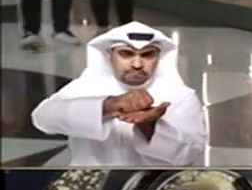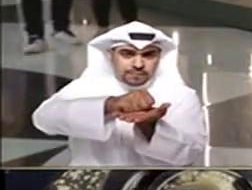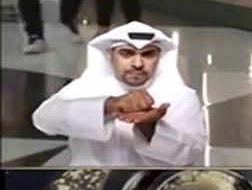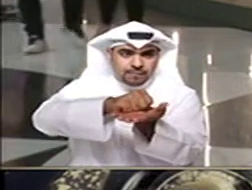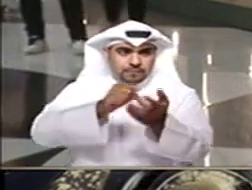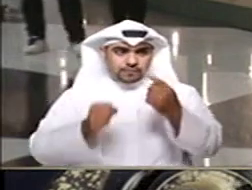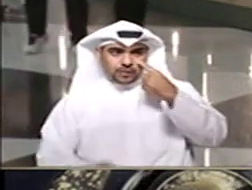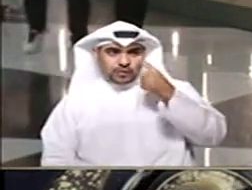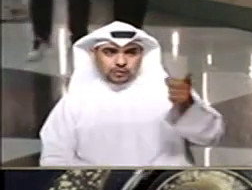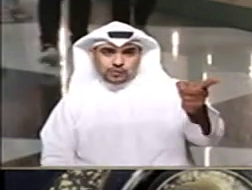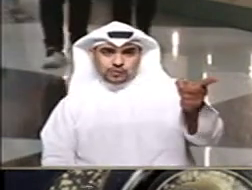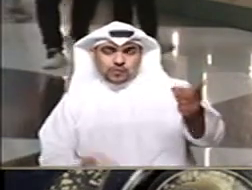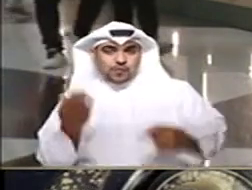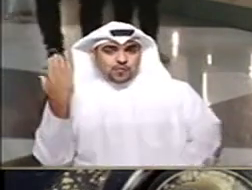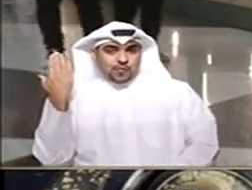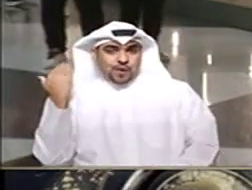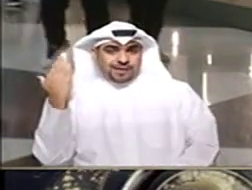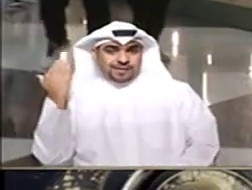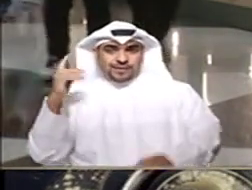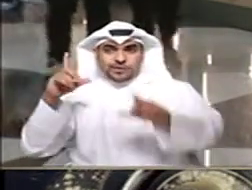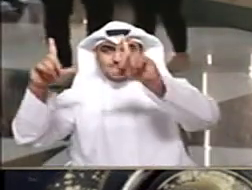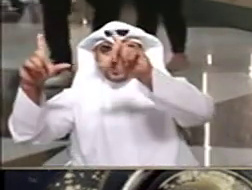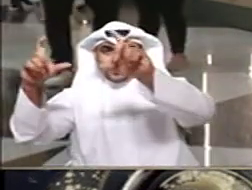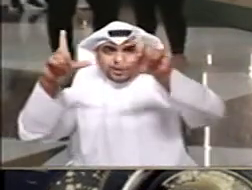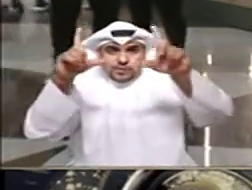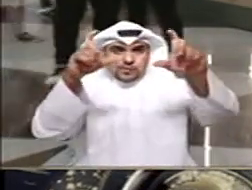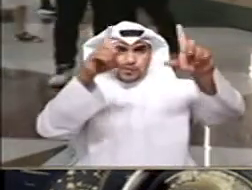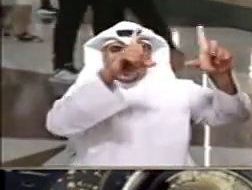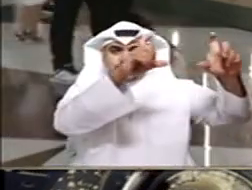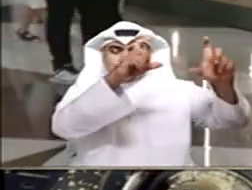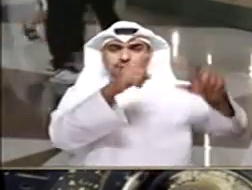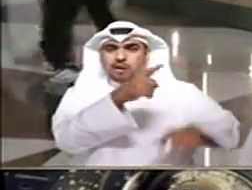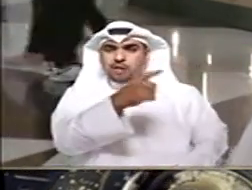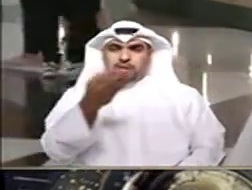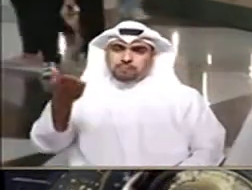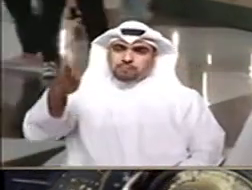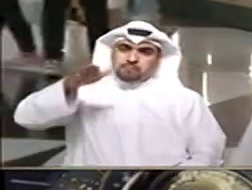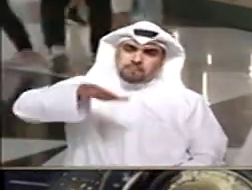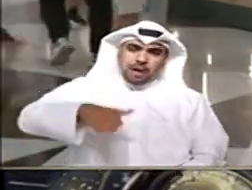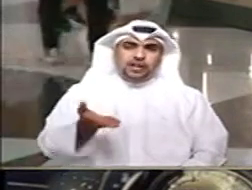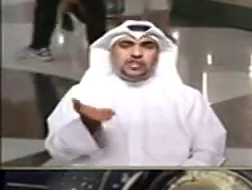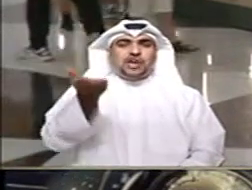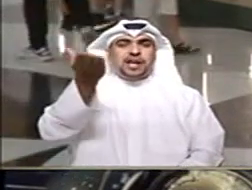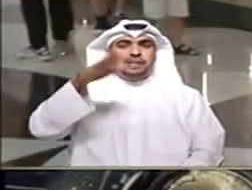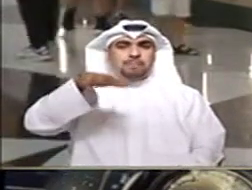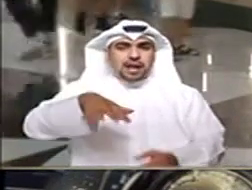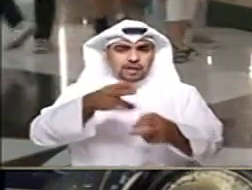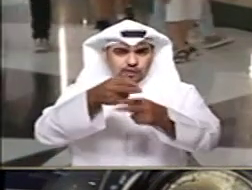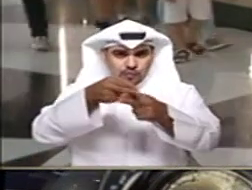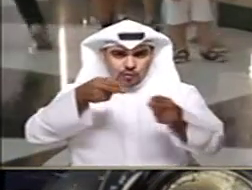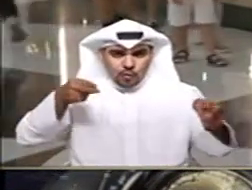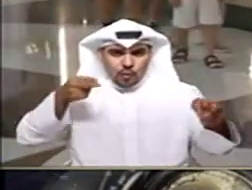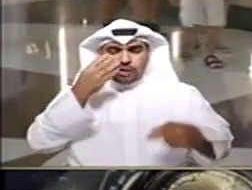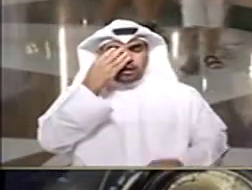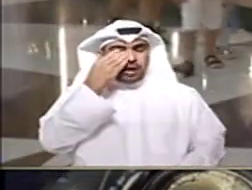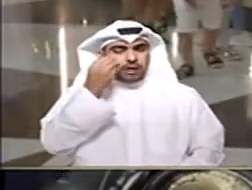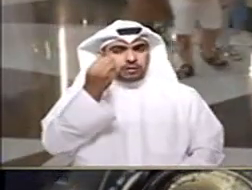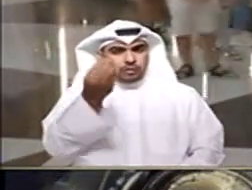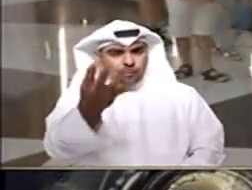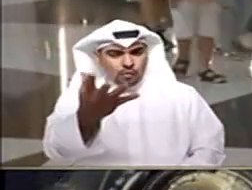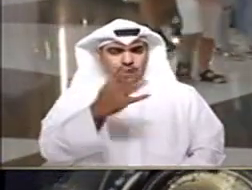صور لشهداء الكويت الذين ضحوا بالكثير بالغالي والنفيس وبأرواحهم من أجل بقاء